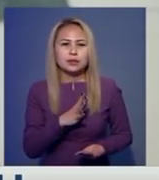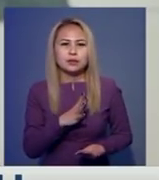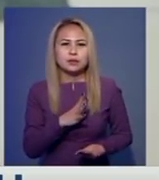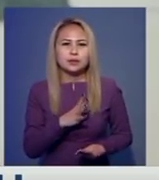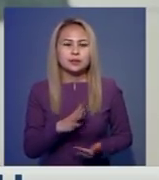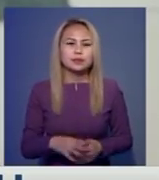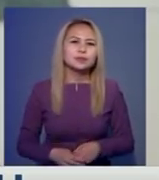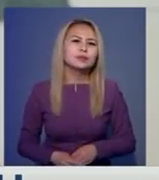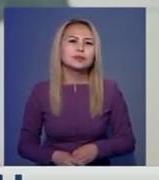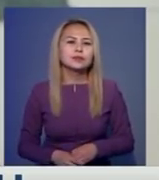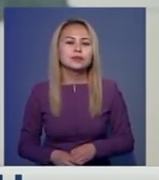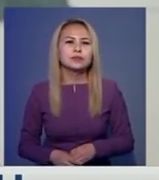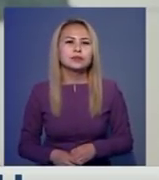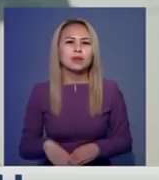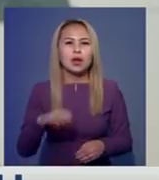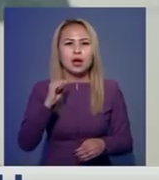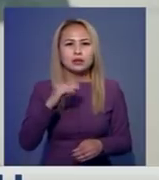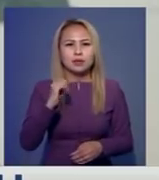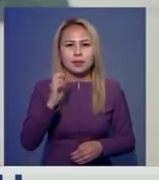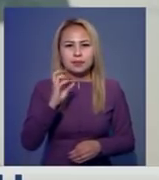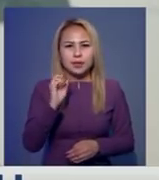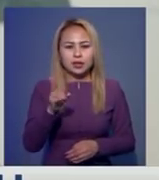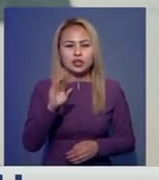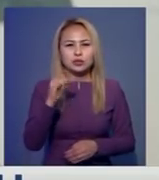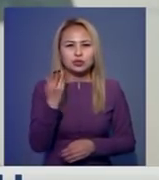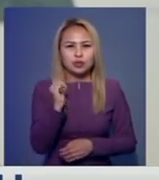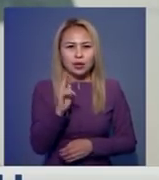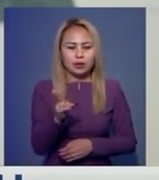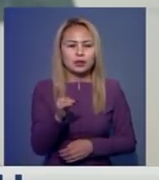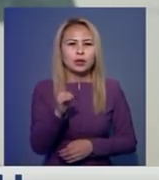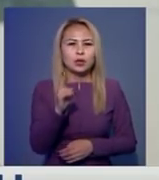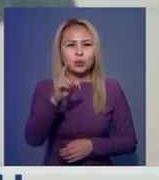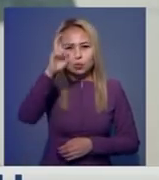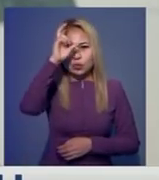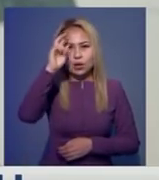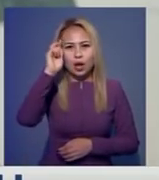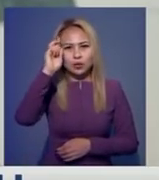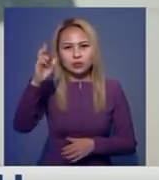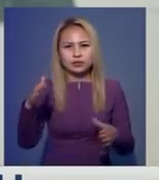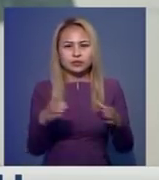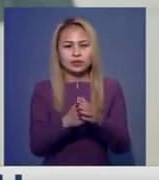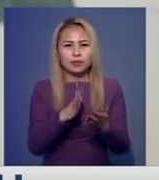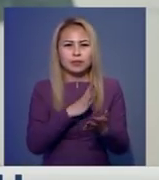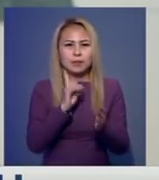Бұлар Атабек, Қыпшақ, Түрік мемлекеті деген болып.